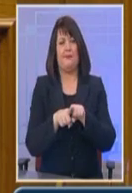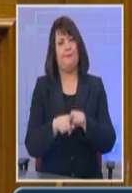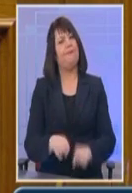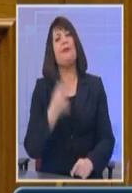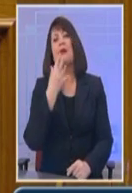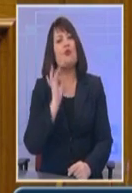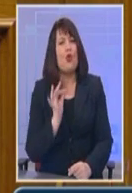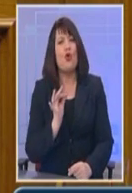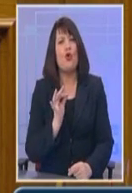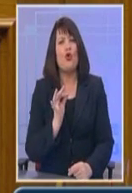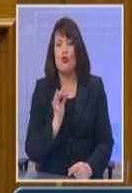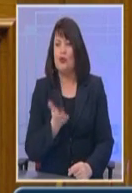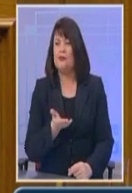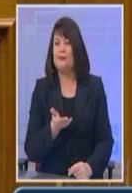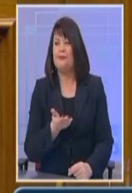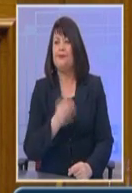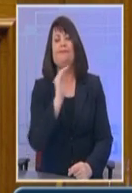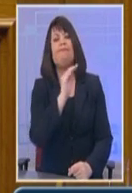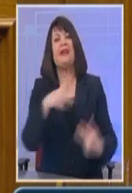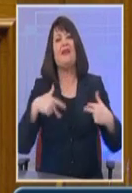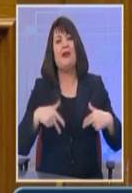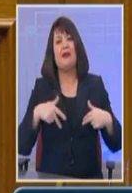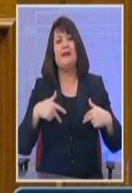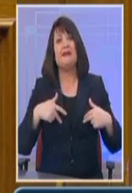κυρίες και κύριοι βουλευτές, κυρίες και κύριοι της κυβέρνησης,